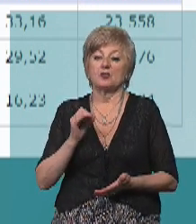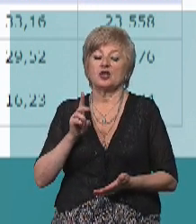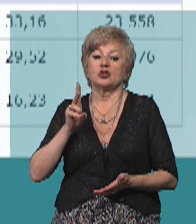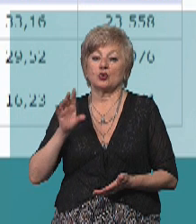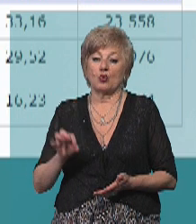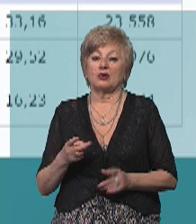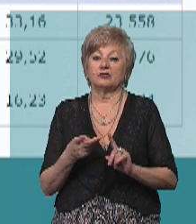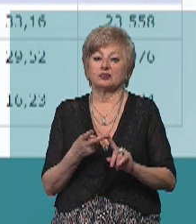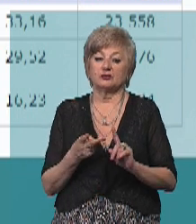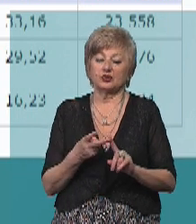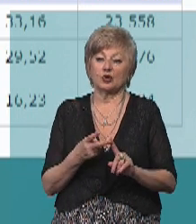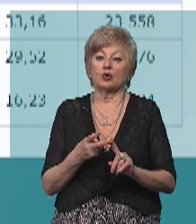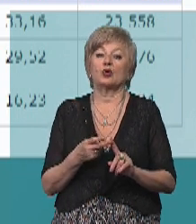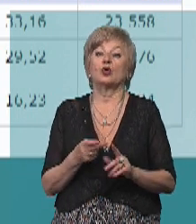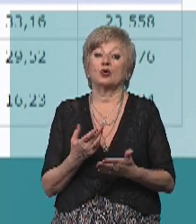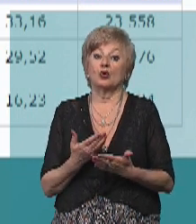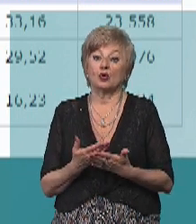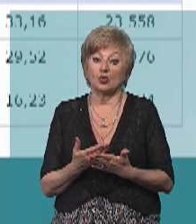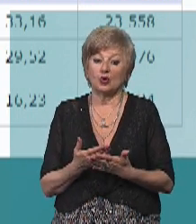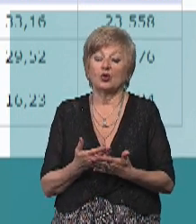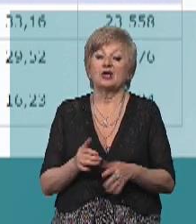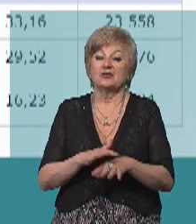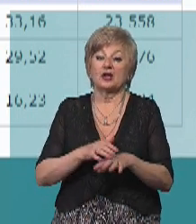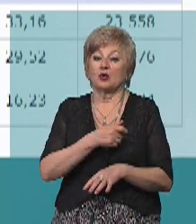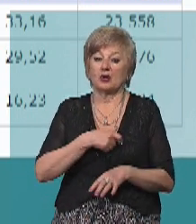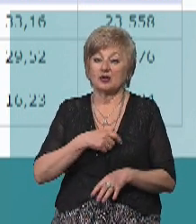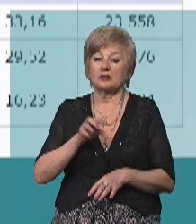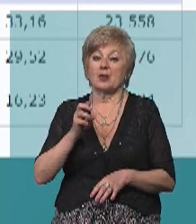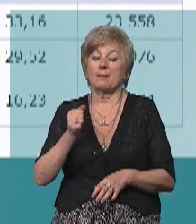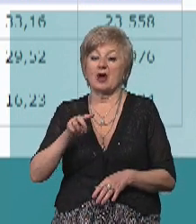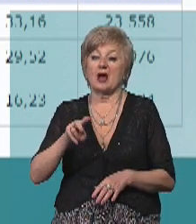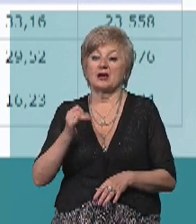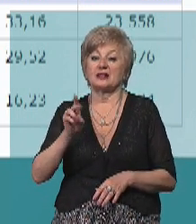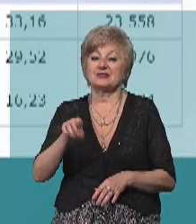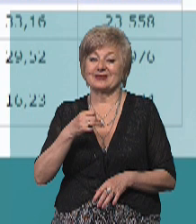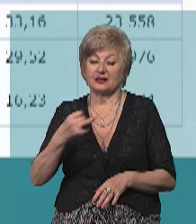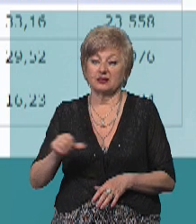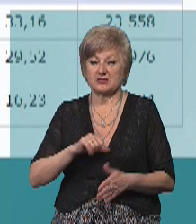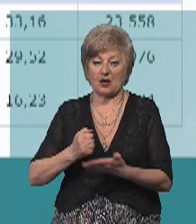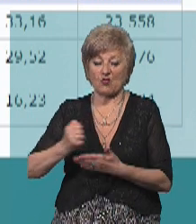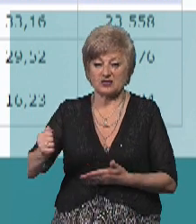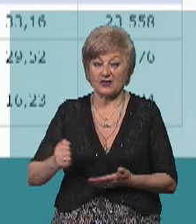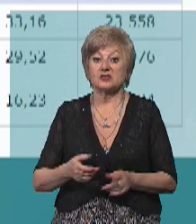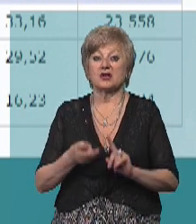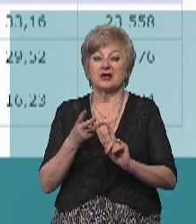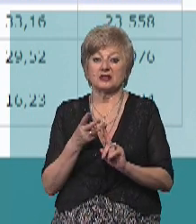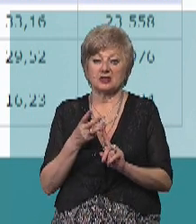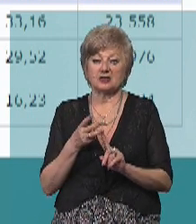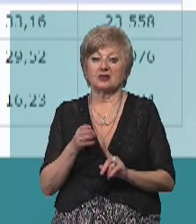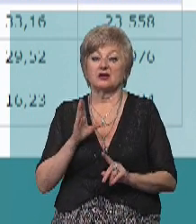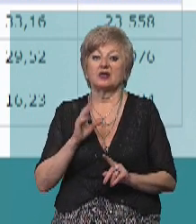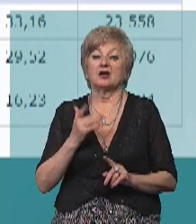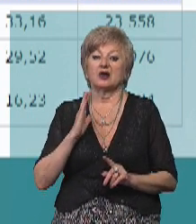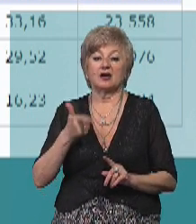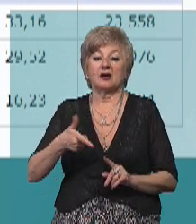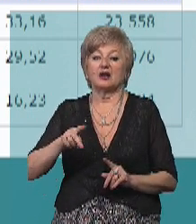друга позиція у до недавнього часу чинного народного депутата Євгена Балицького, теж самовисування, третя позиція Дмитро